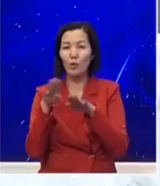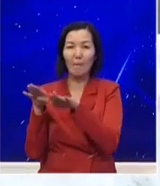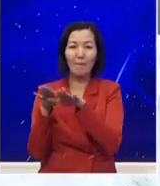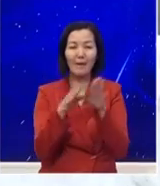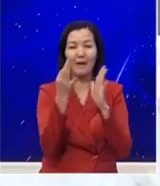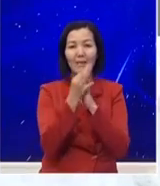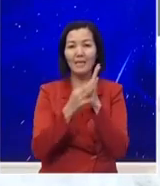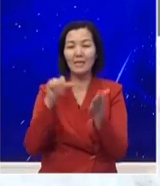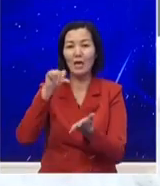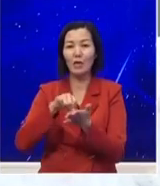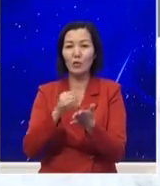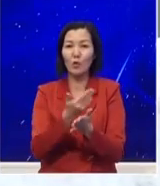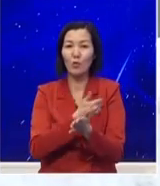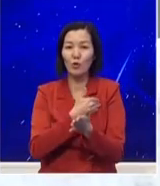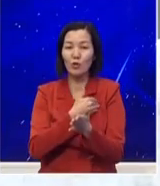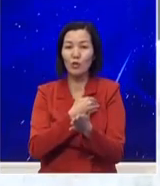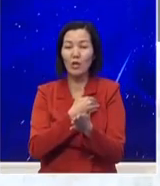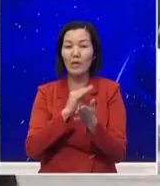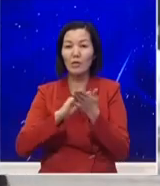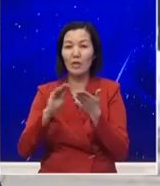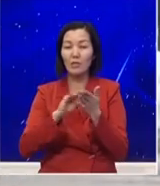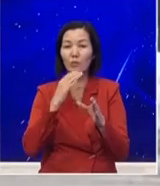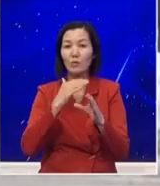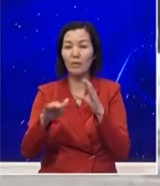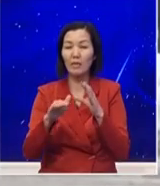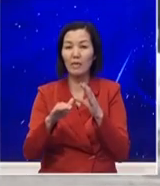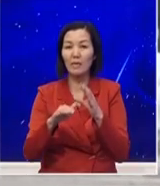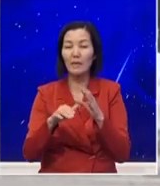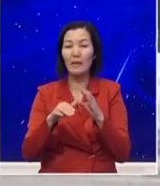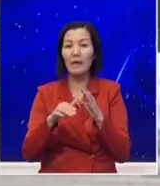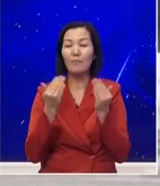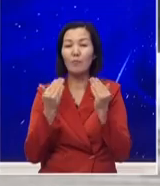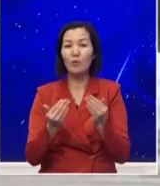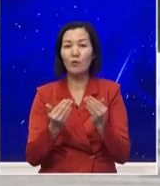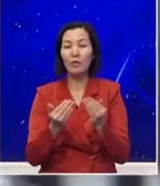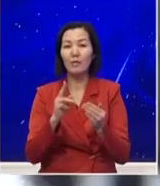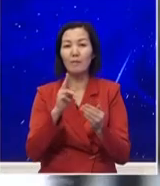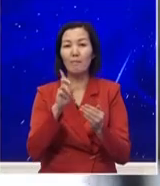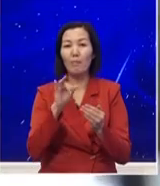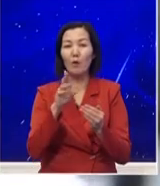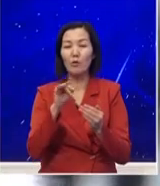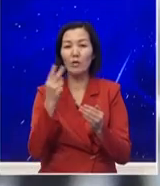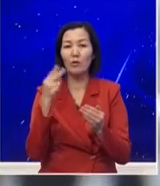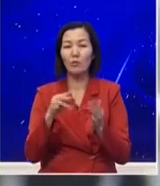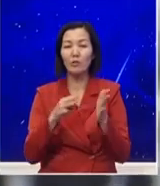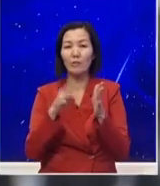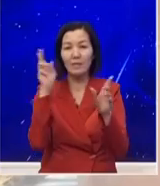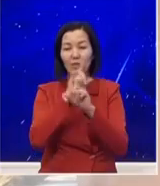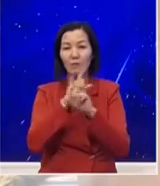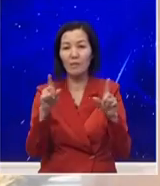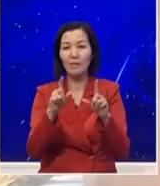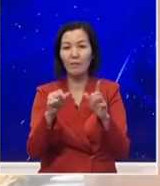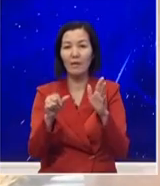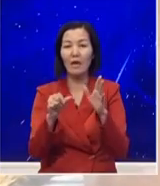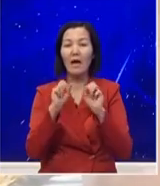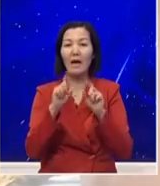өтініш білдірген. Алғашқы күні 1900-і сынақ тапсыруы тиіс. Бірі Бауыржан Қадырханов, ол нөмірі 28-ші мектеп лицейінің